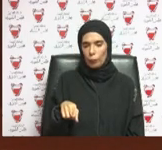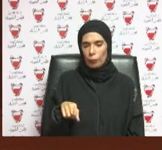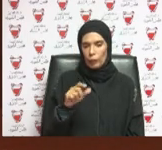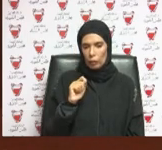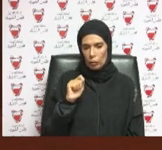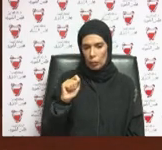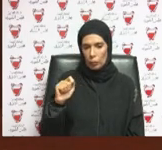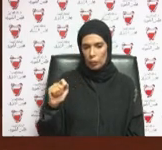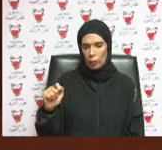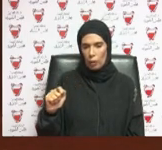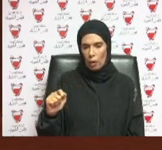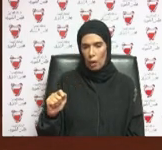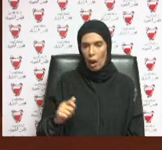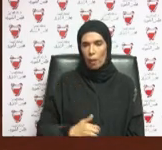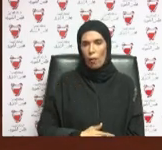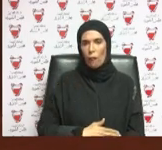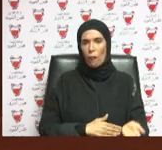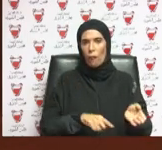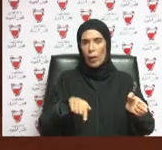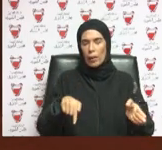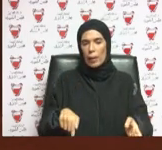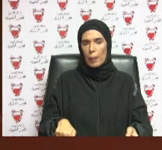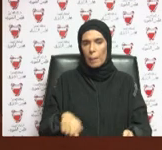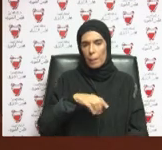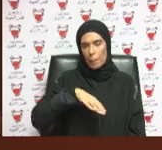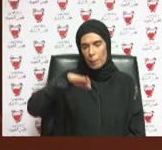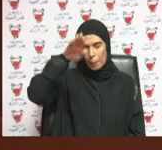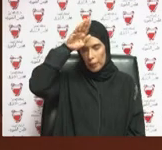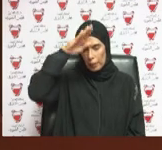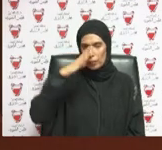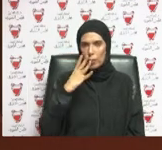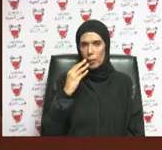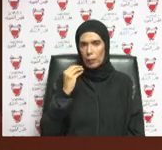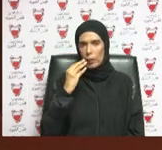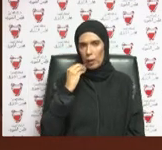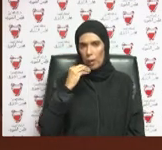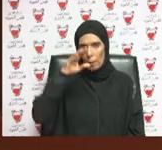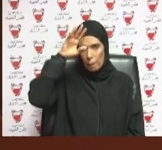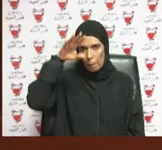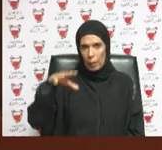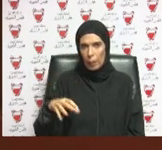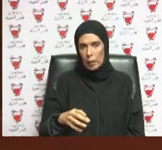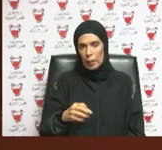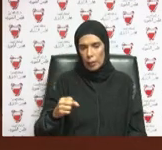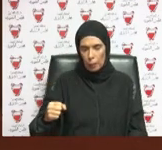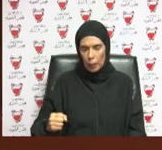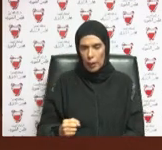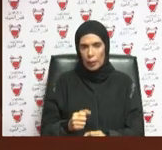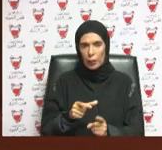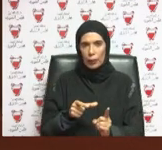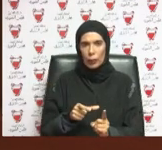أن أرفع إلى مقام سيدي صاحب الجلالة الملك حمد بن عيسى آل خليفة وصاحب السمو